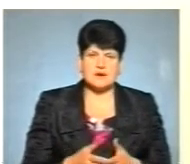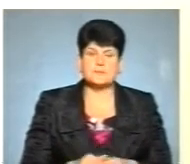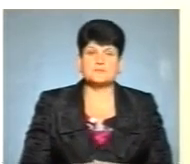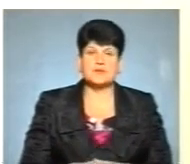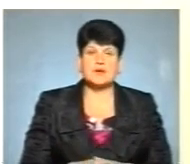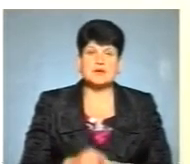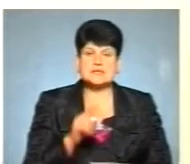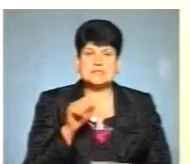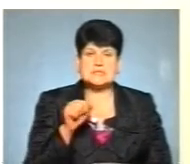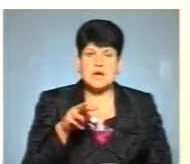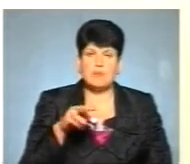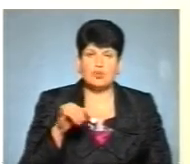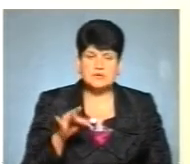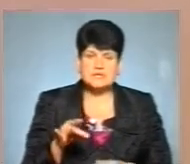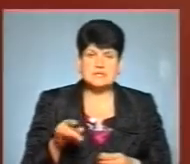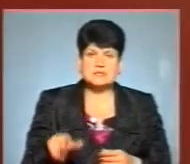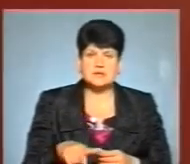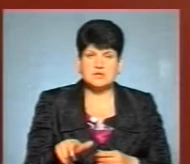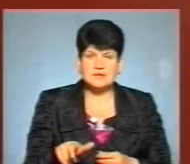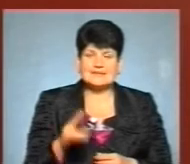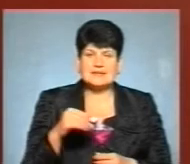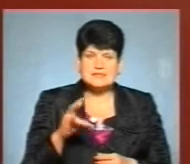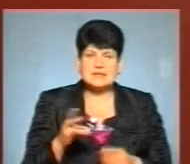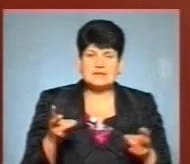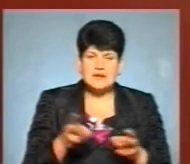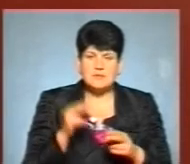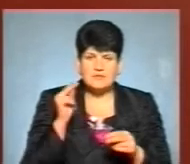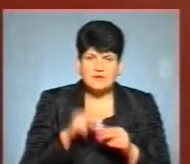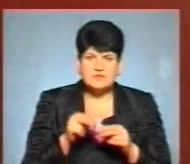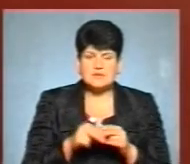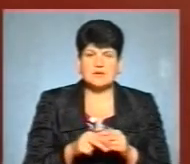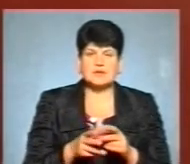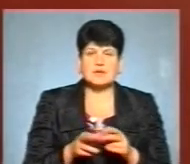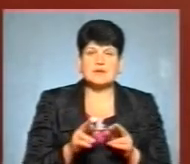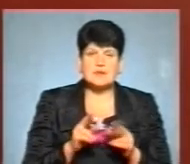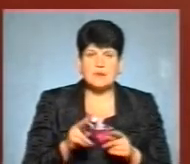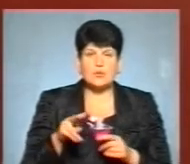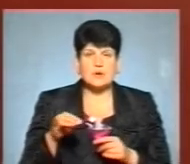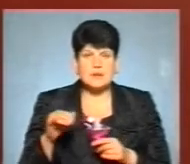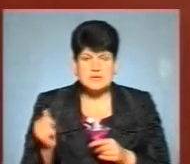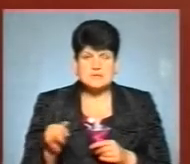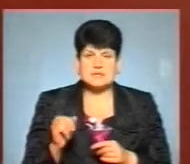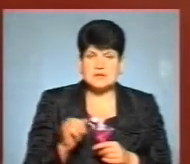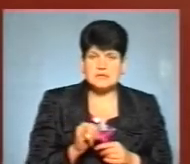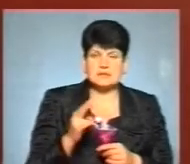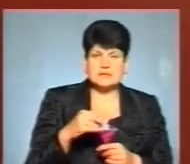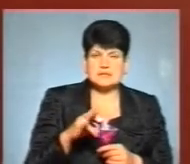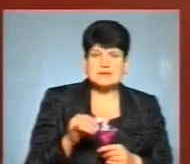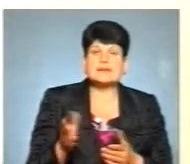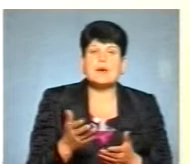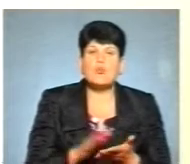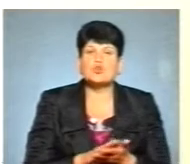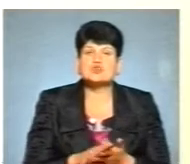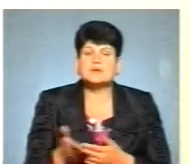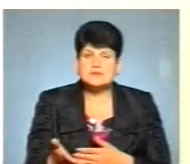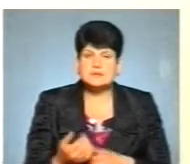русла річки. Дністер потрібно вивчити і підключити науковців, як і по лісу, так і по самому Дністрі, де його почистити,